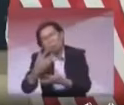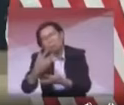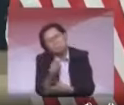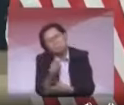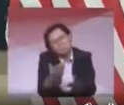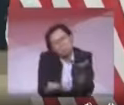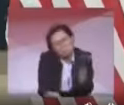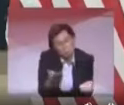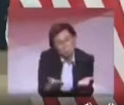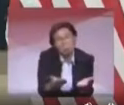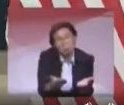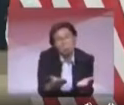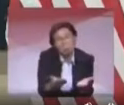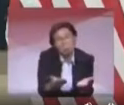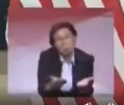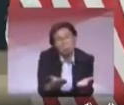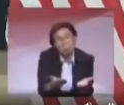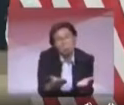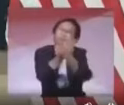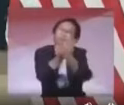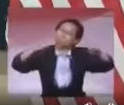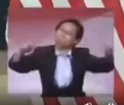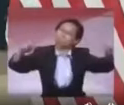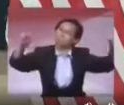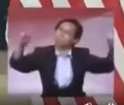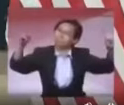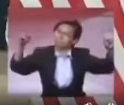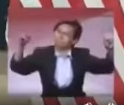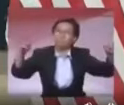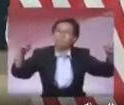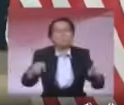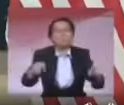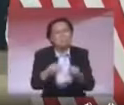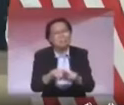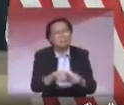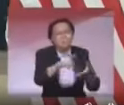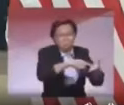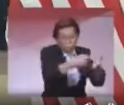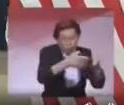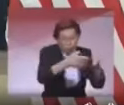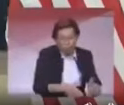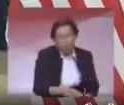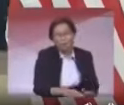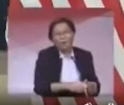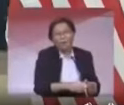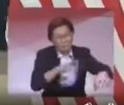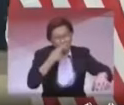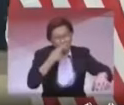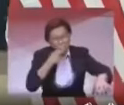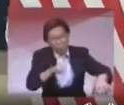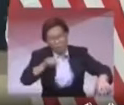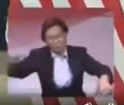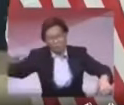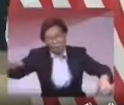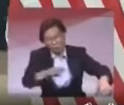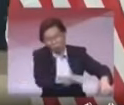Tetapi itulah demokrasi. Begitu juga penggerakan pengundi dari kawasan merah ke kawasan hijau